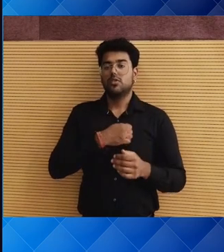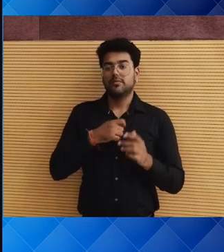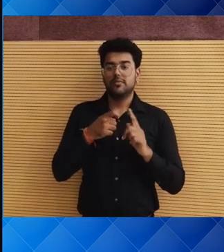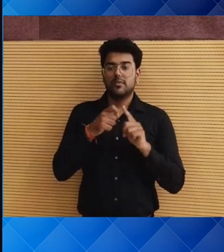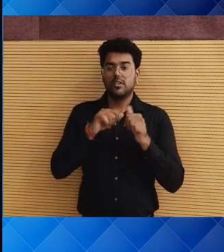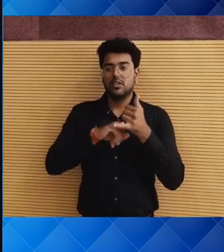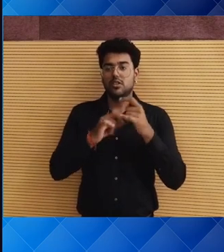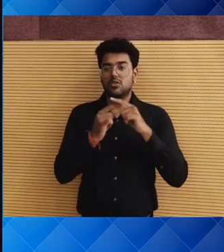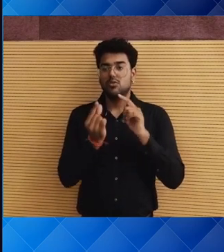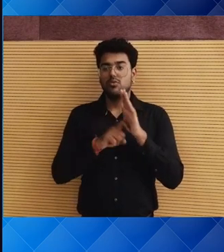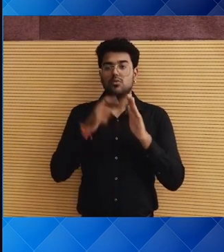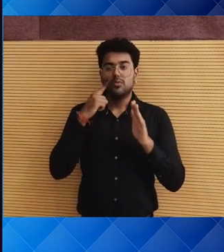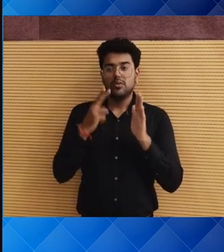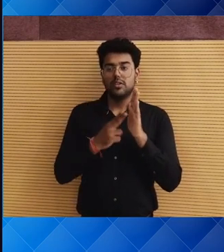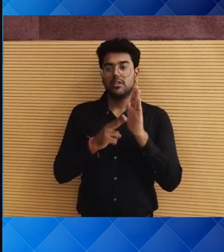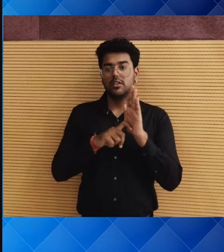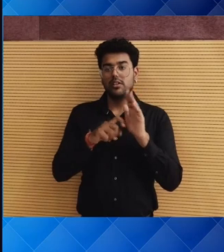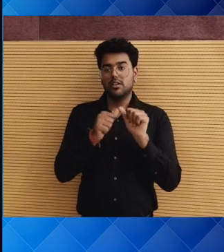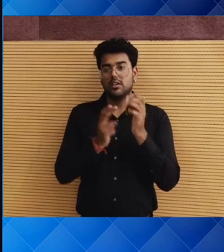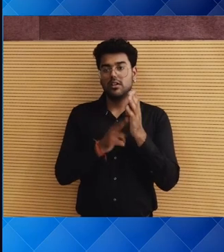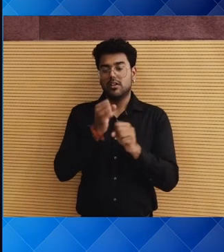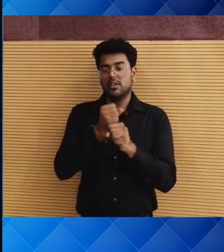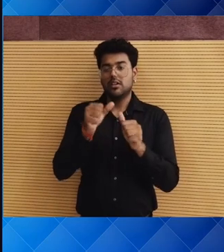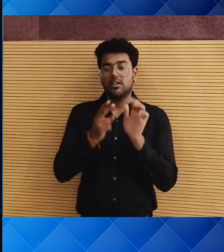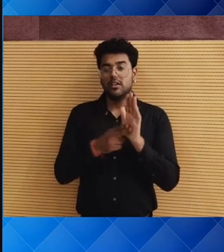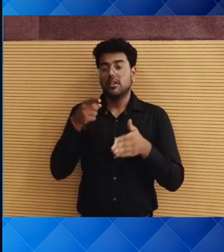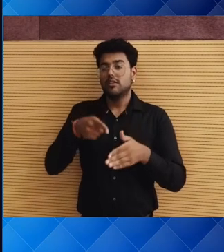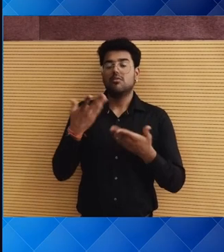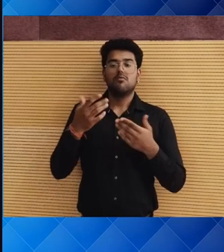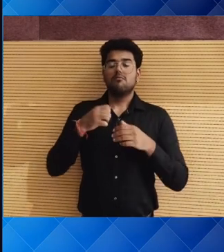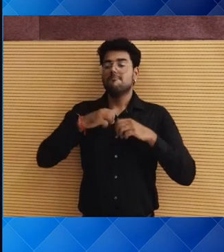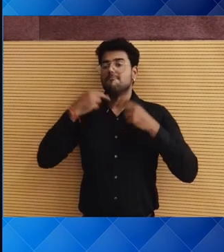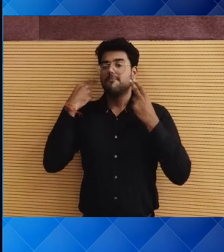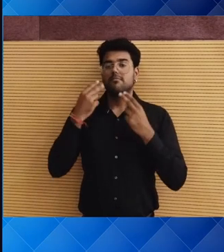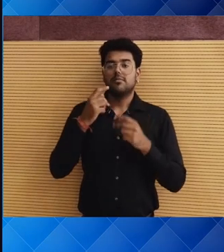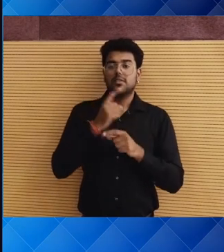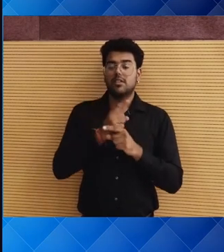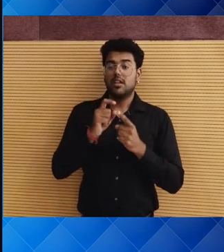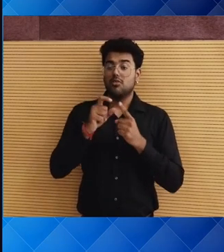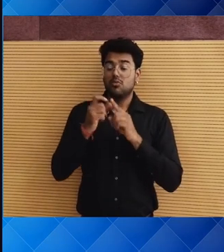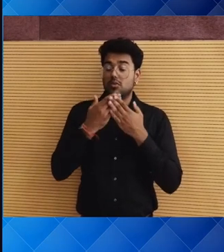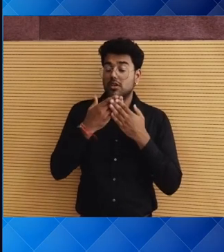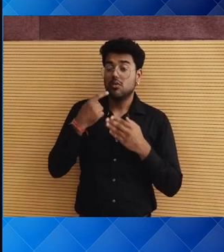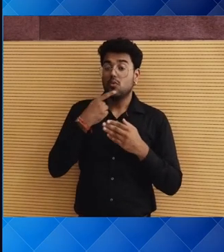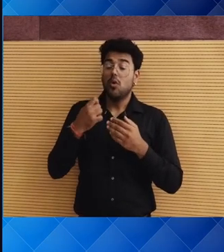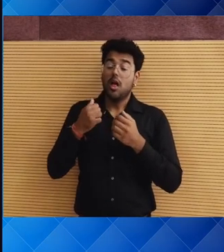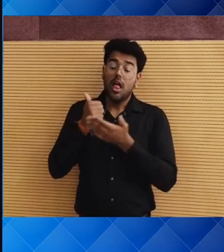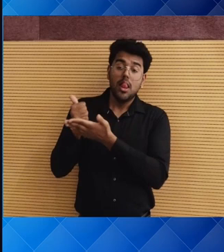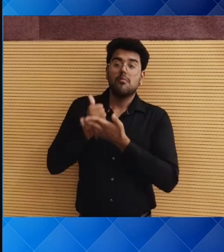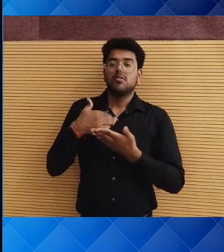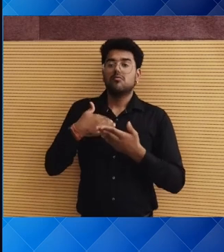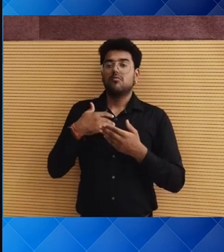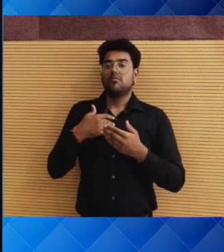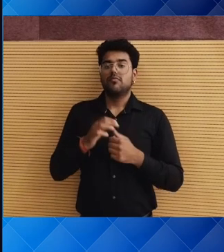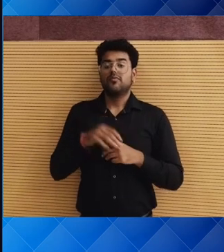मार्गदर्शक एक मनीषी हैं जिन्होंने देश के लिए बहुत कुछ किया, और आज जैसे माननीय मंत्री जी ने कहा, उन्होंने इस तरह से इस शिक्षा नीति